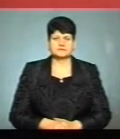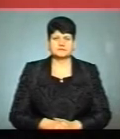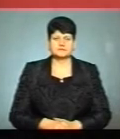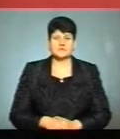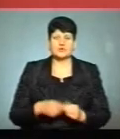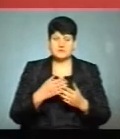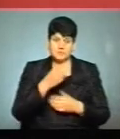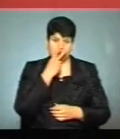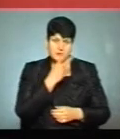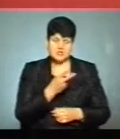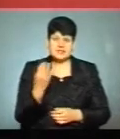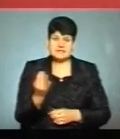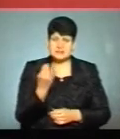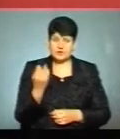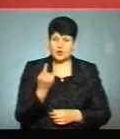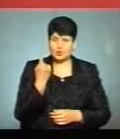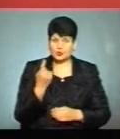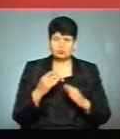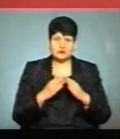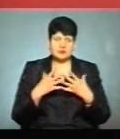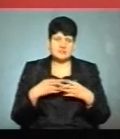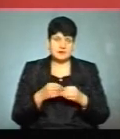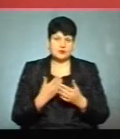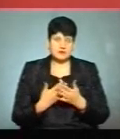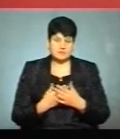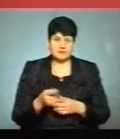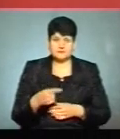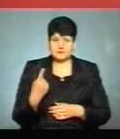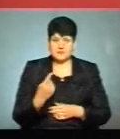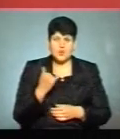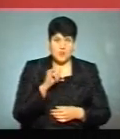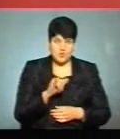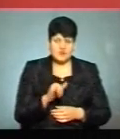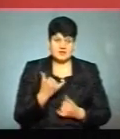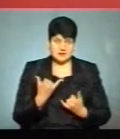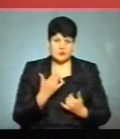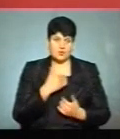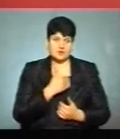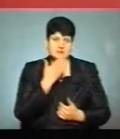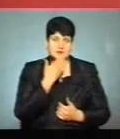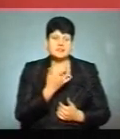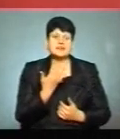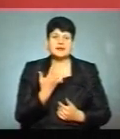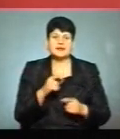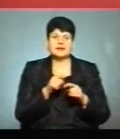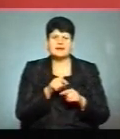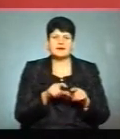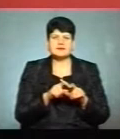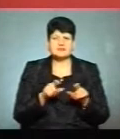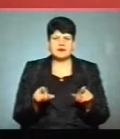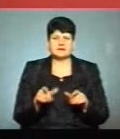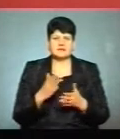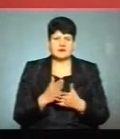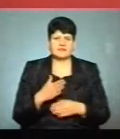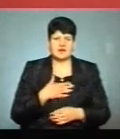Отже, ми побачили історію одного з будинків сімейного типу на Тернопільщині. У вас наразі хочу запитати, скільки таких закладів працює в